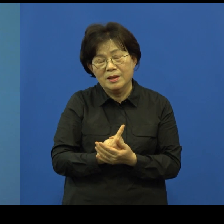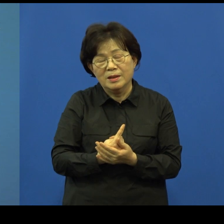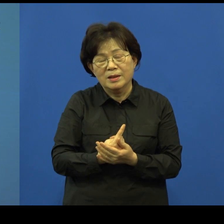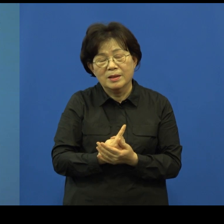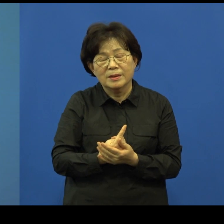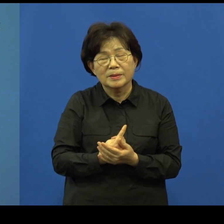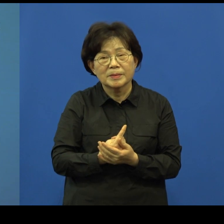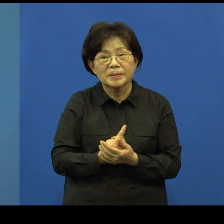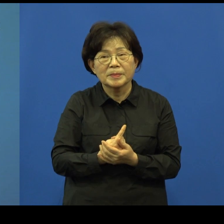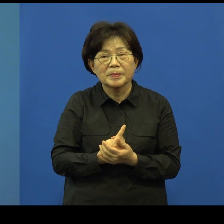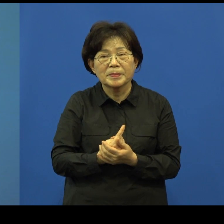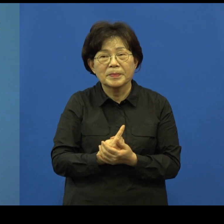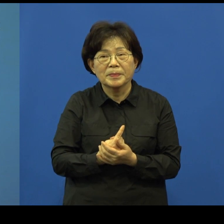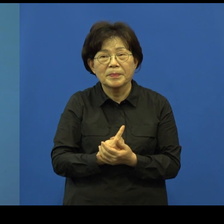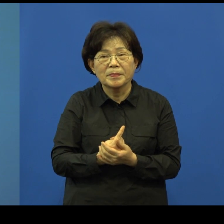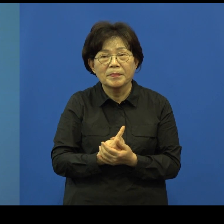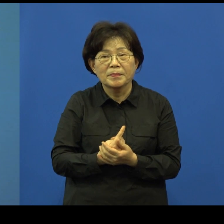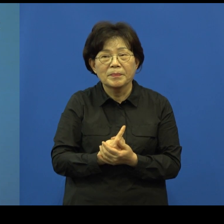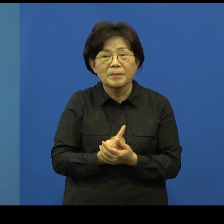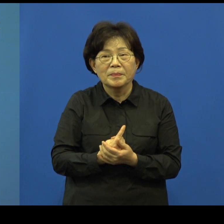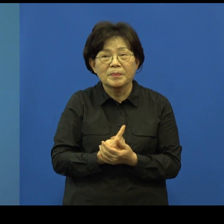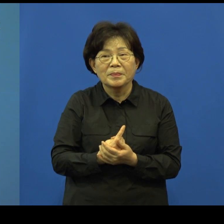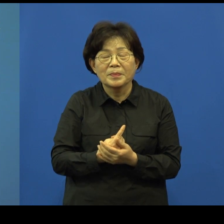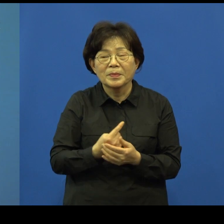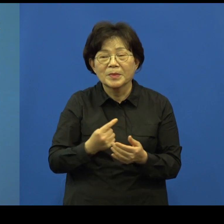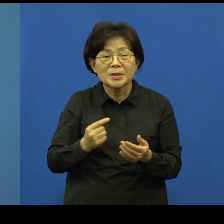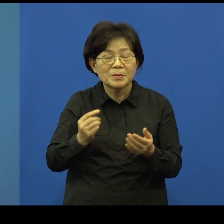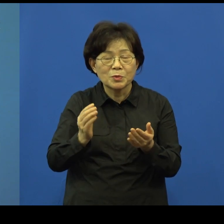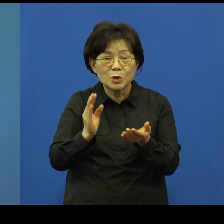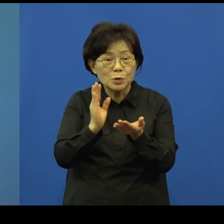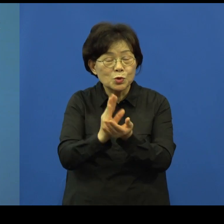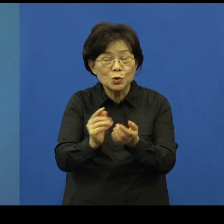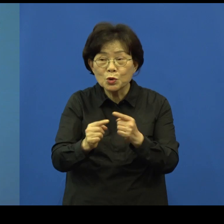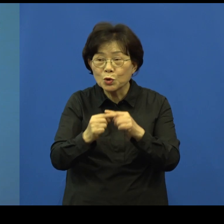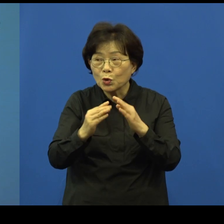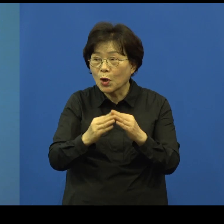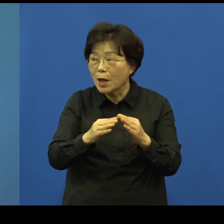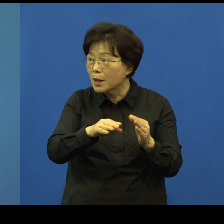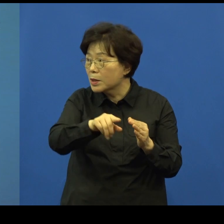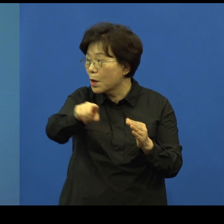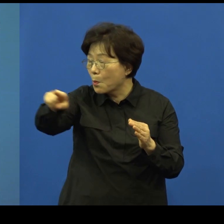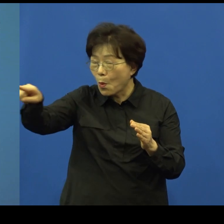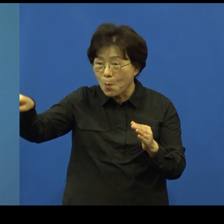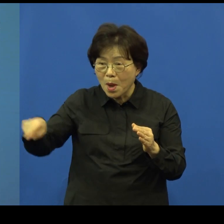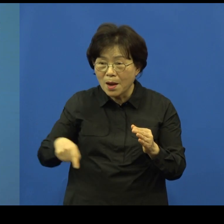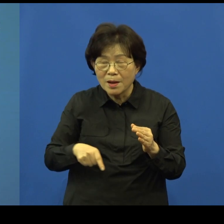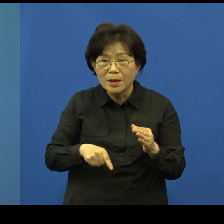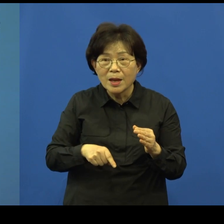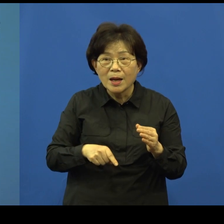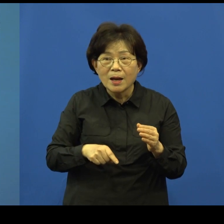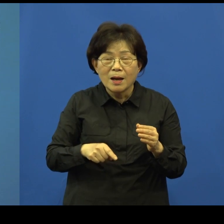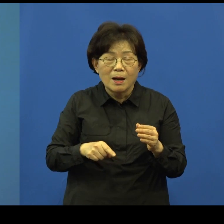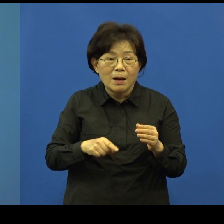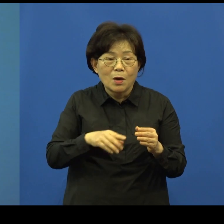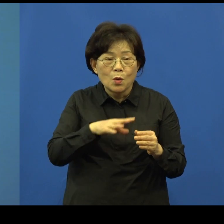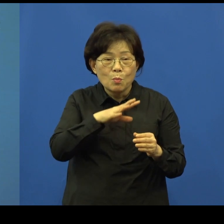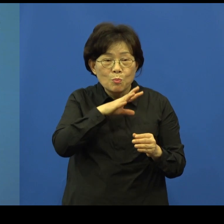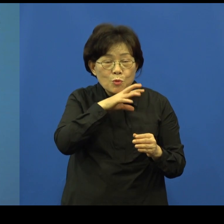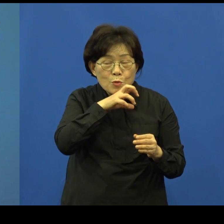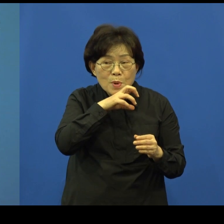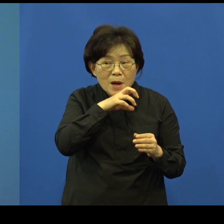긍정적으로 반응한 거예요. 그러니까 여기로 치면 지금 한 90%가 불평할 수도 있을 수